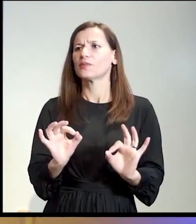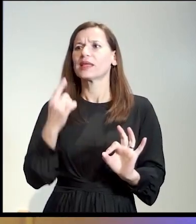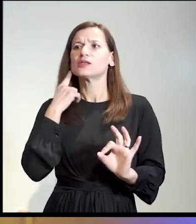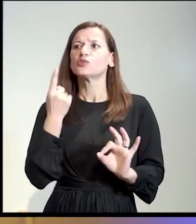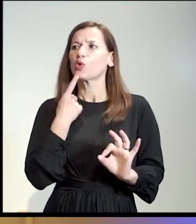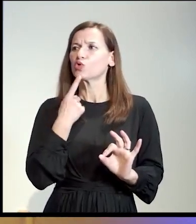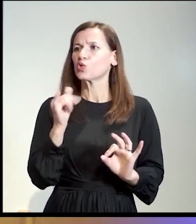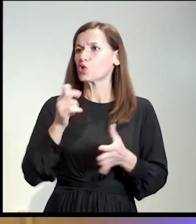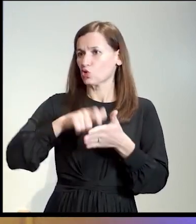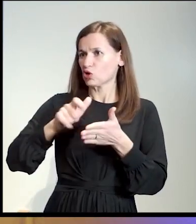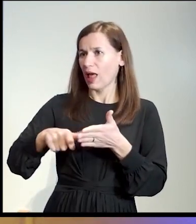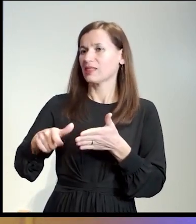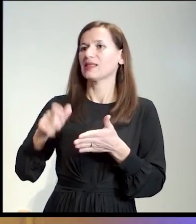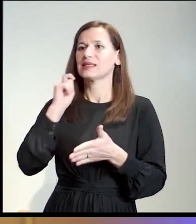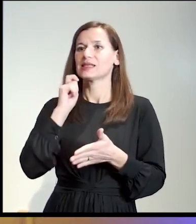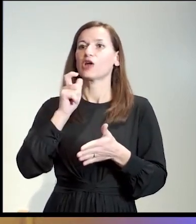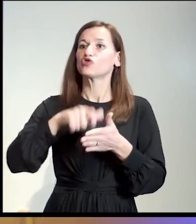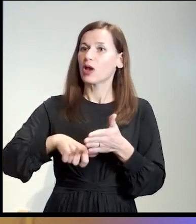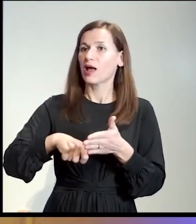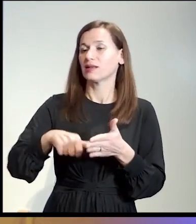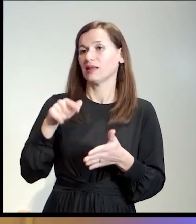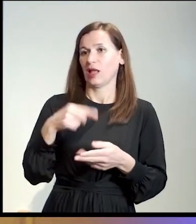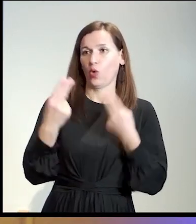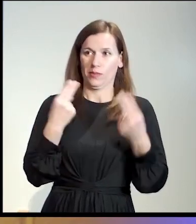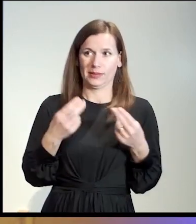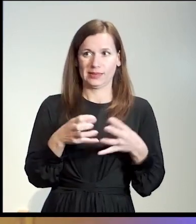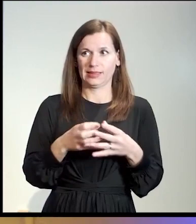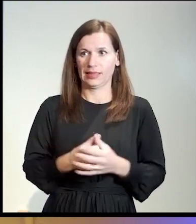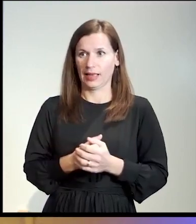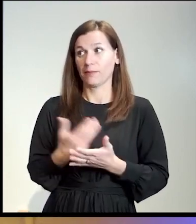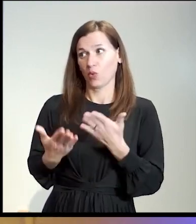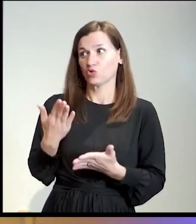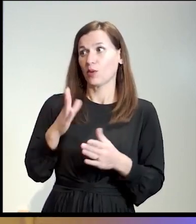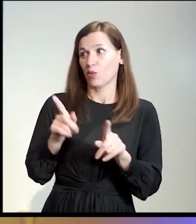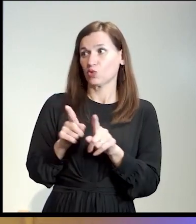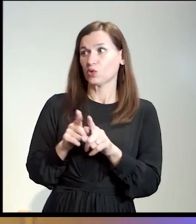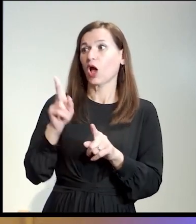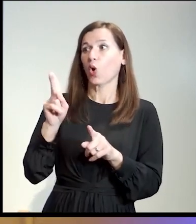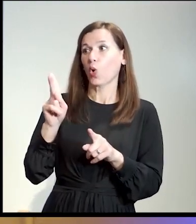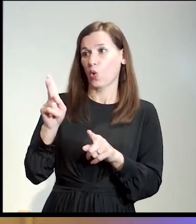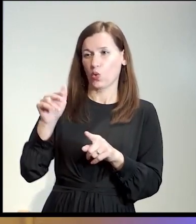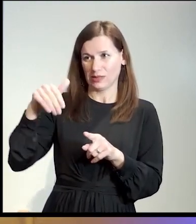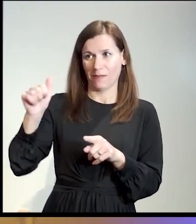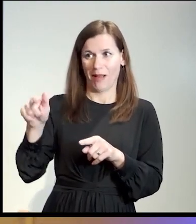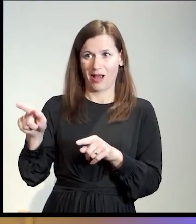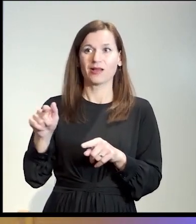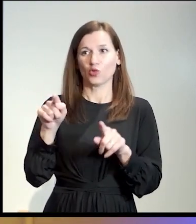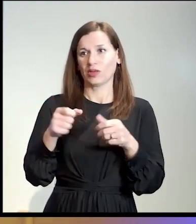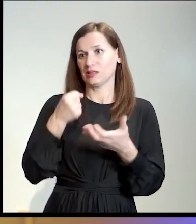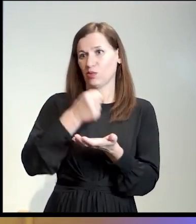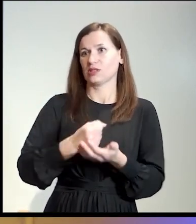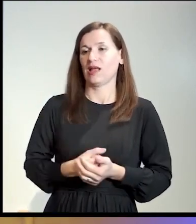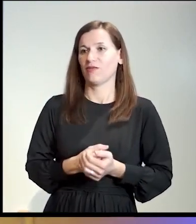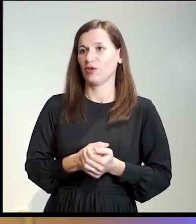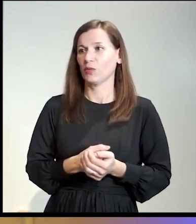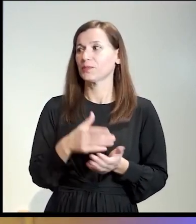in mora biti bo to še povedano, mogoče bo tudi Kozma to izpostavil. Torej, ob